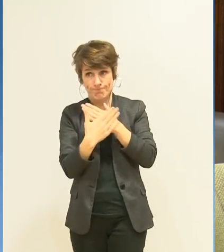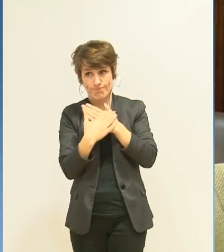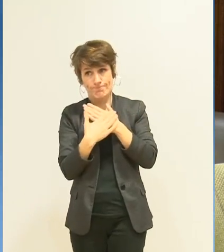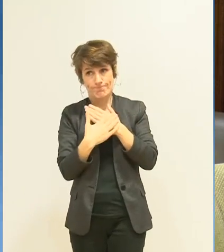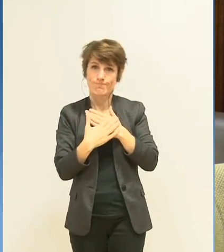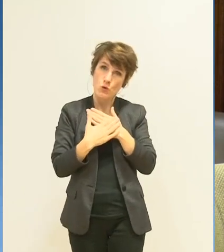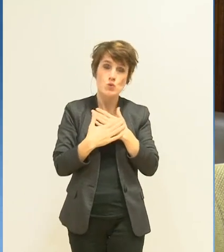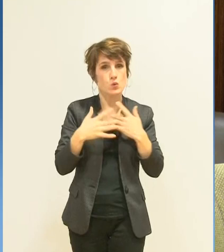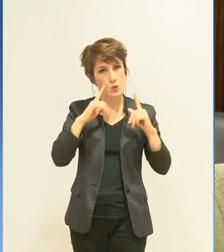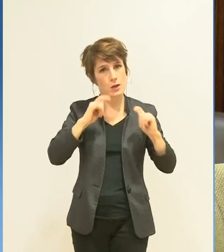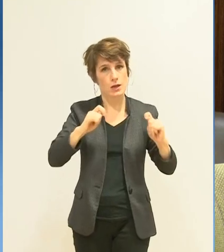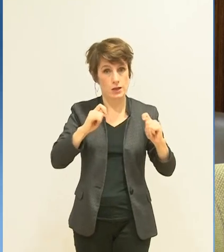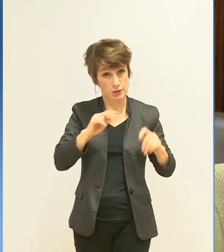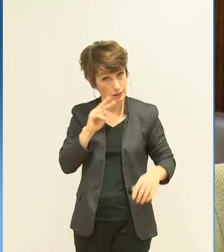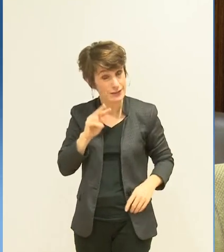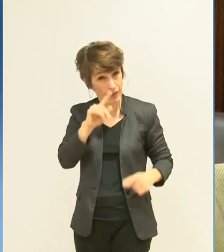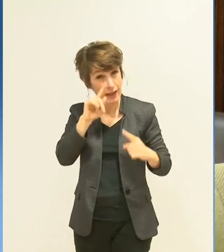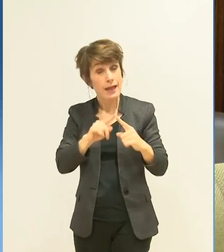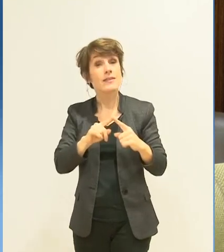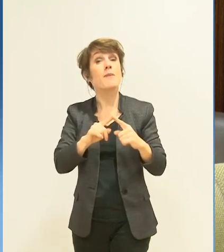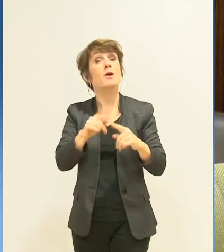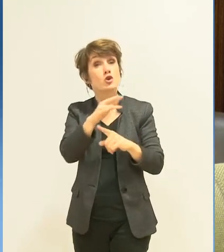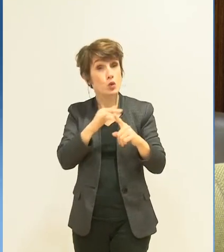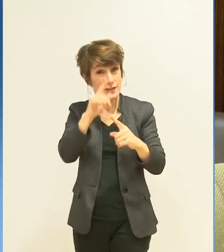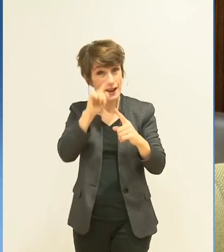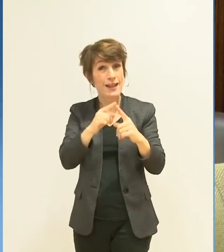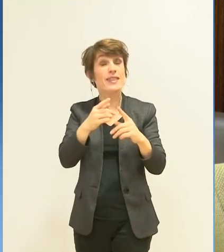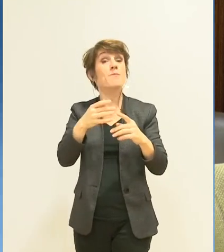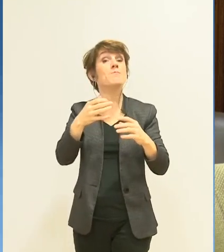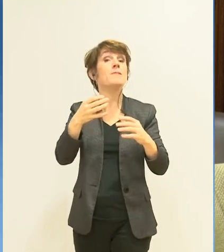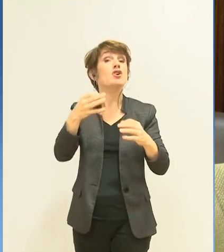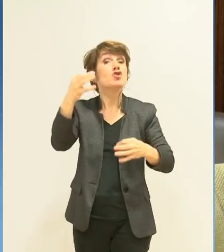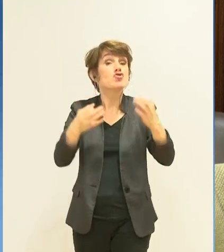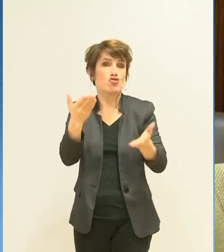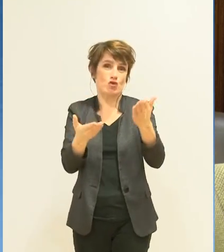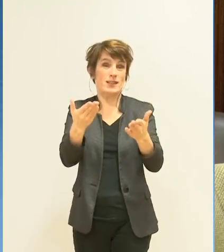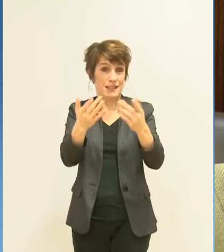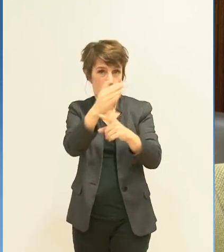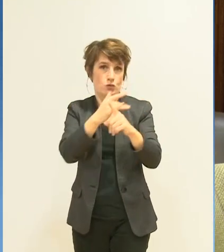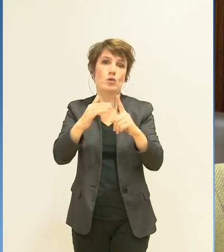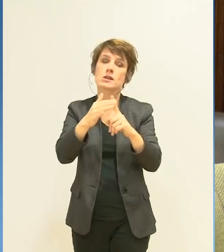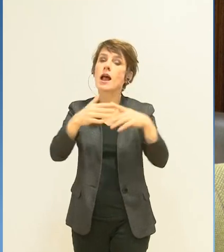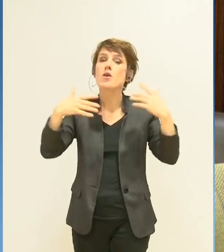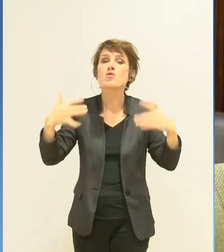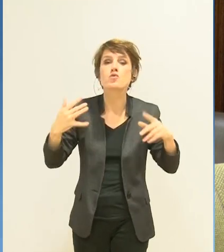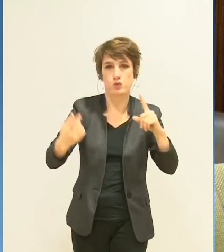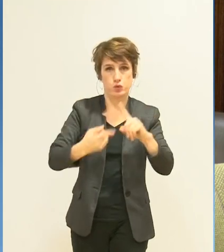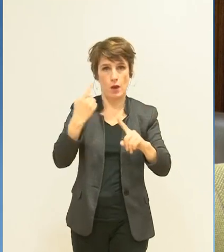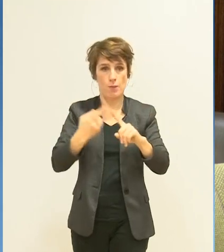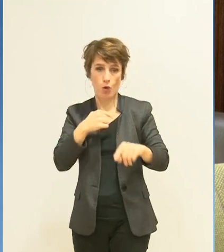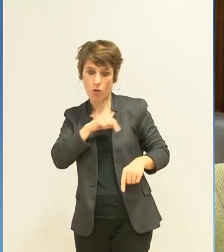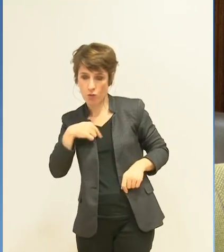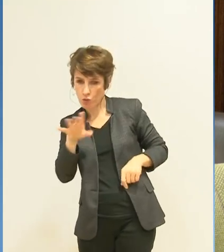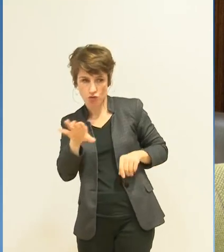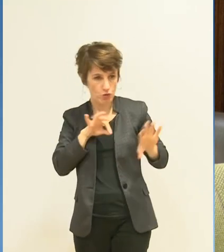les questions sociales et les questions de justice sociale sont insuffisamment pris en compte dans les choix que nous faisons et